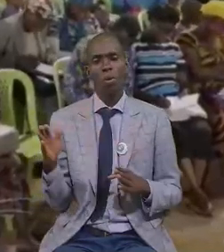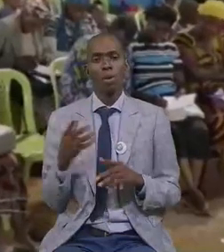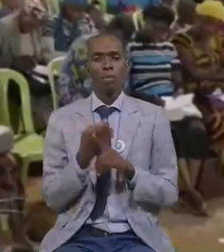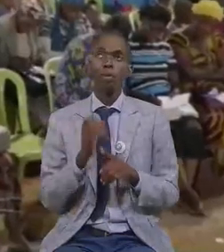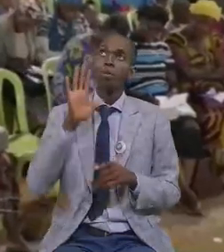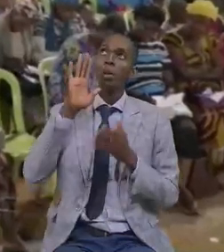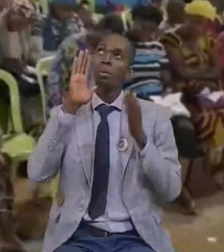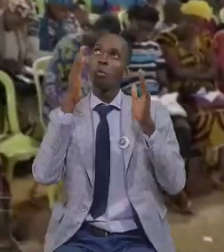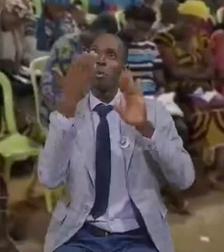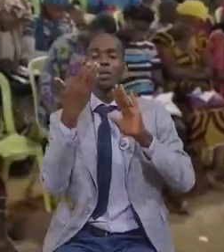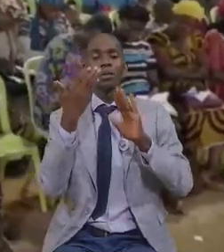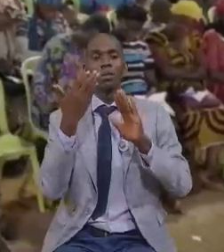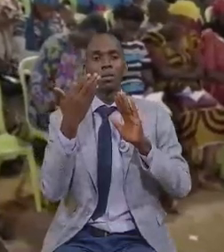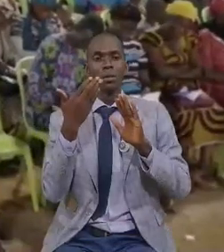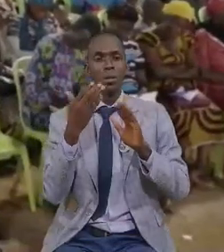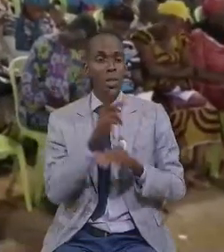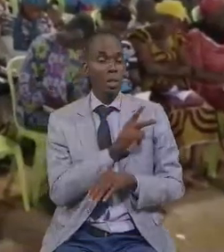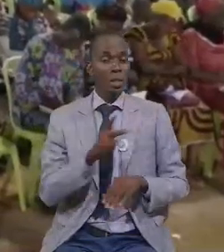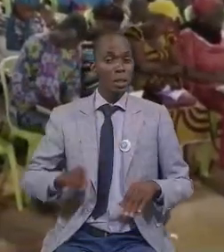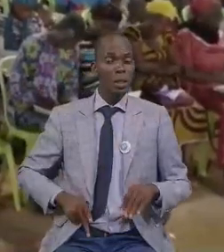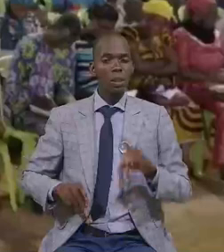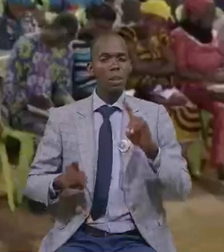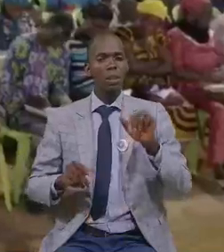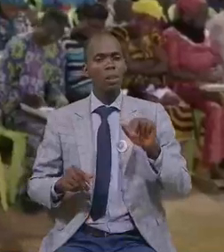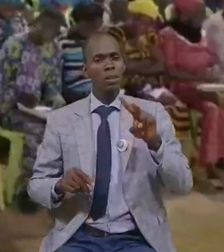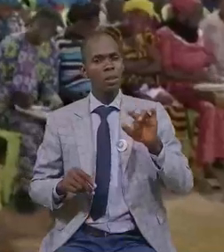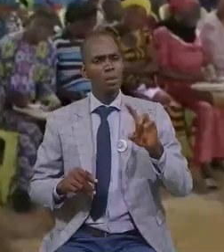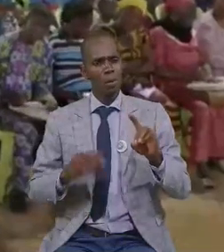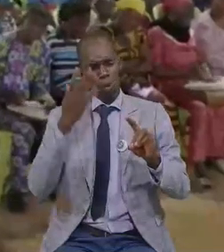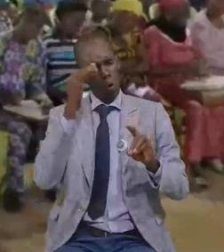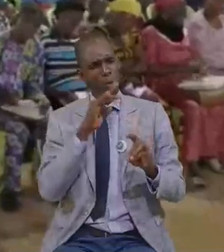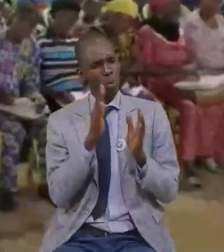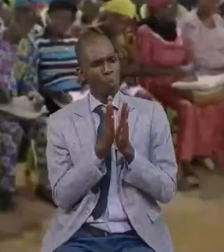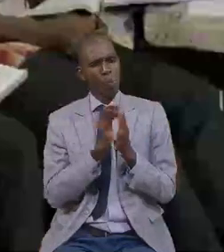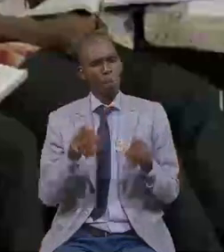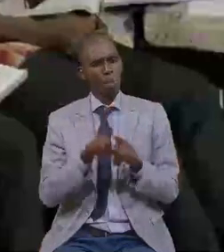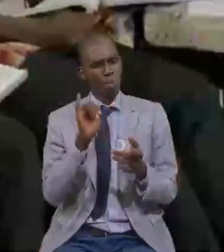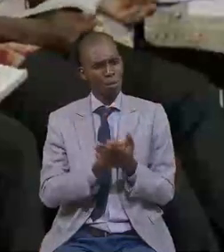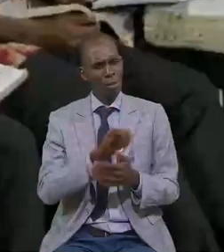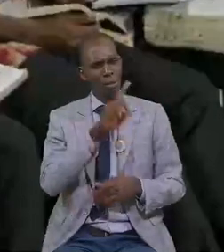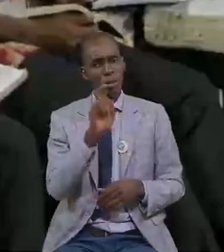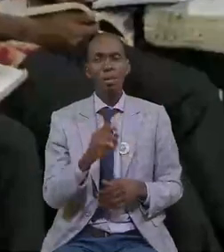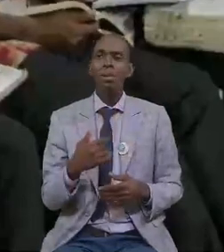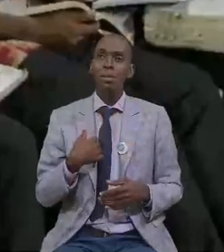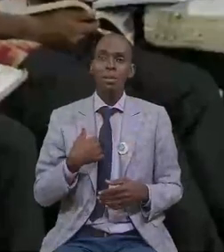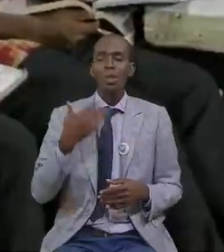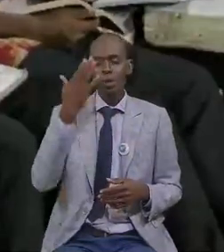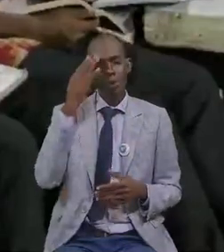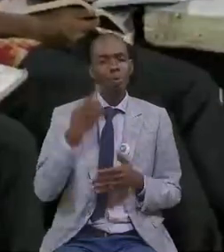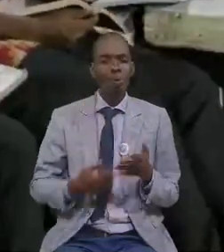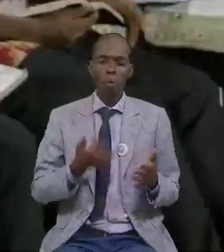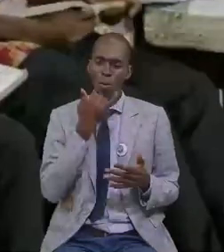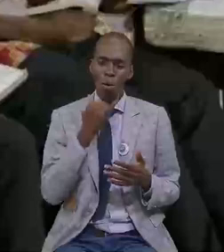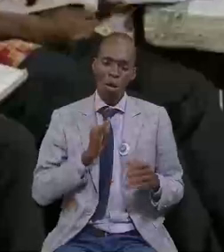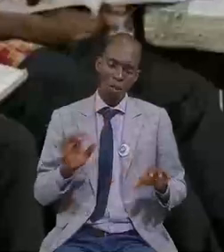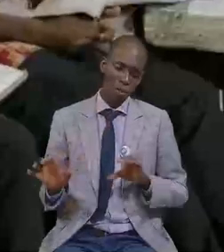de ta face. Roi David, pourquoi tu pries de cette manière? Oui, je sais ce que j'avais fait. L'homme